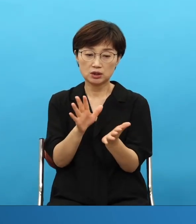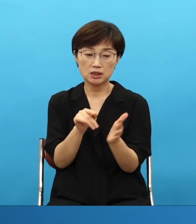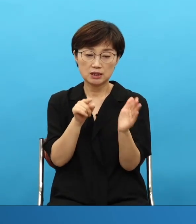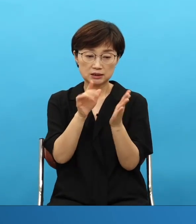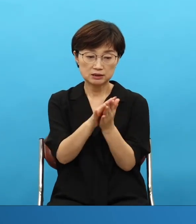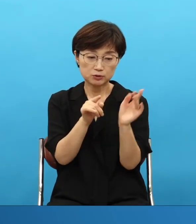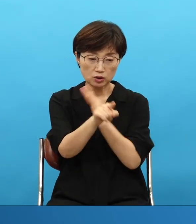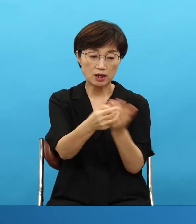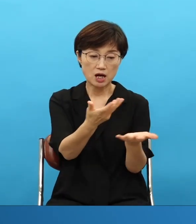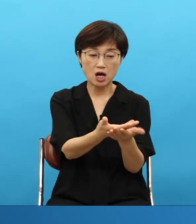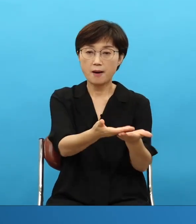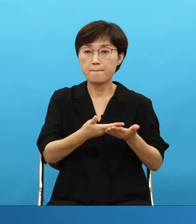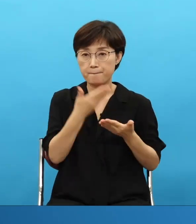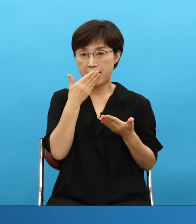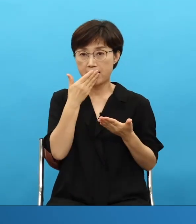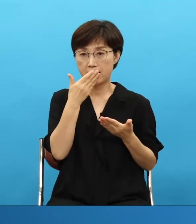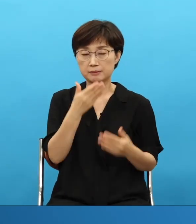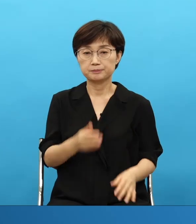가능합니다.